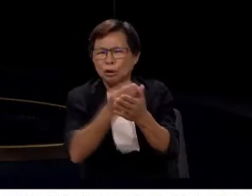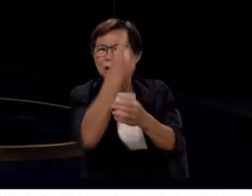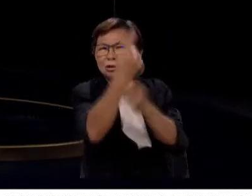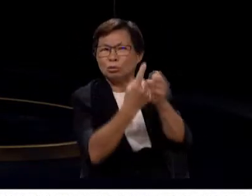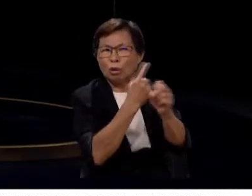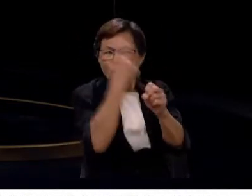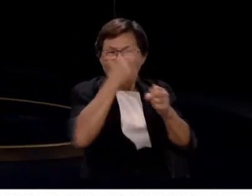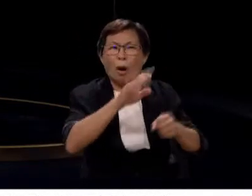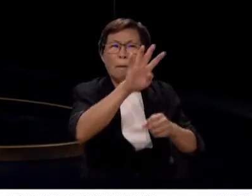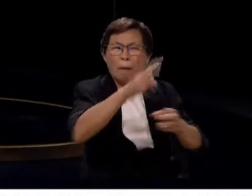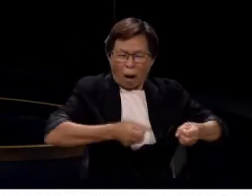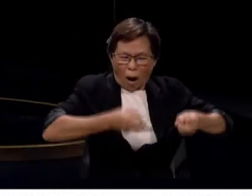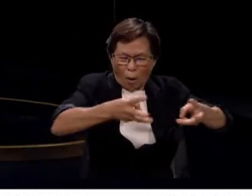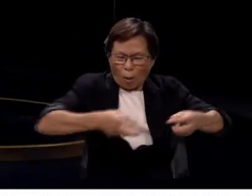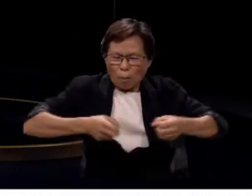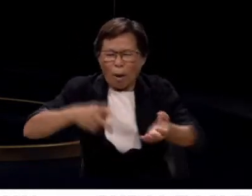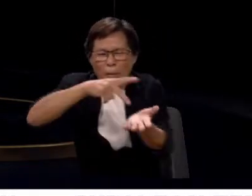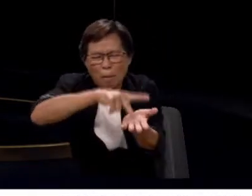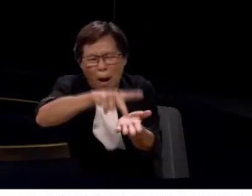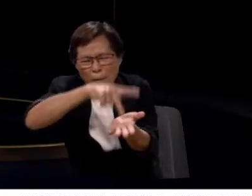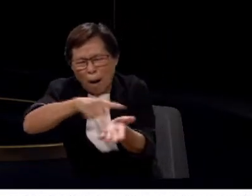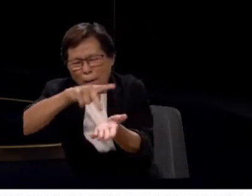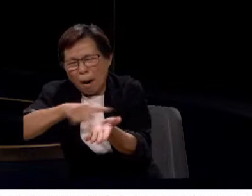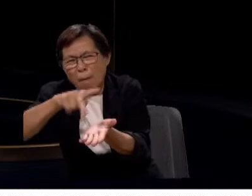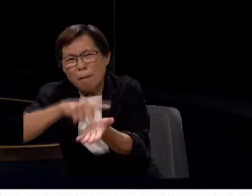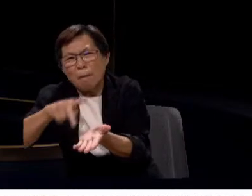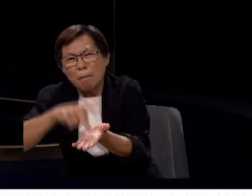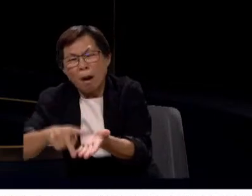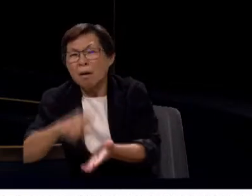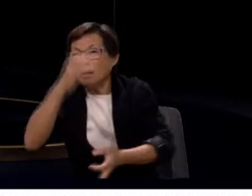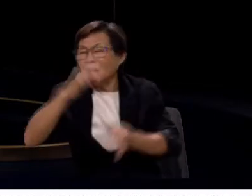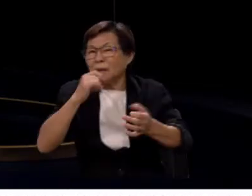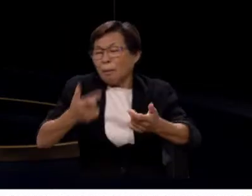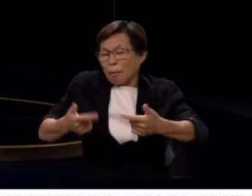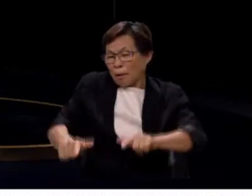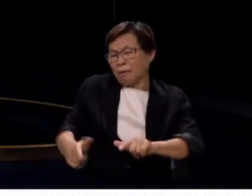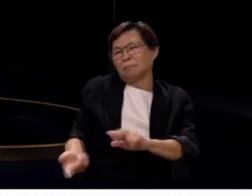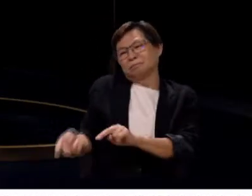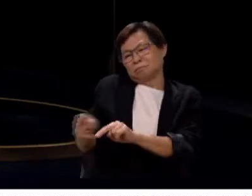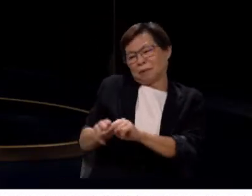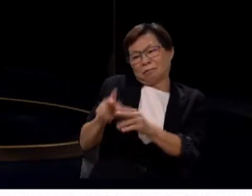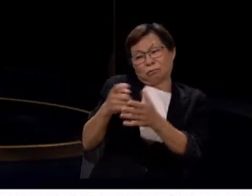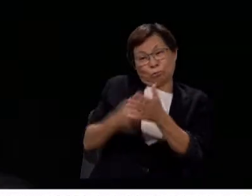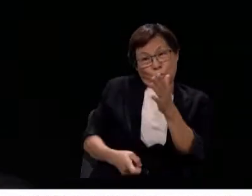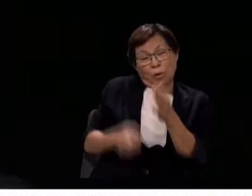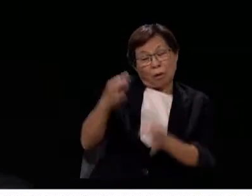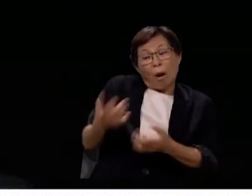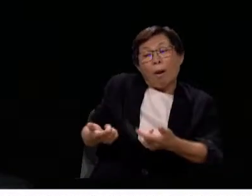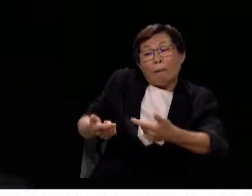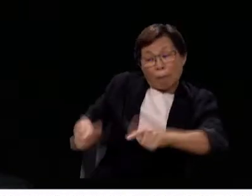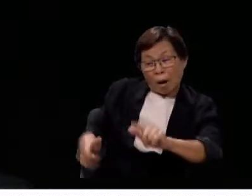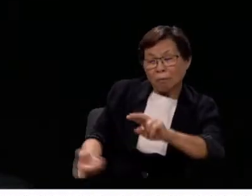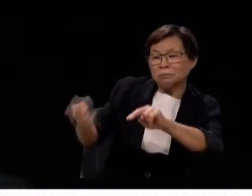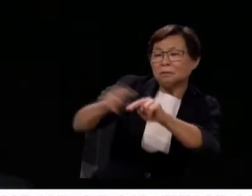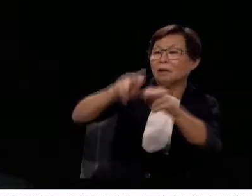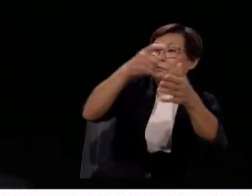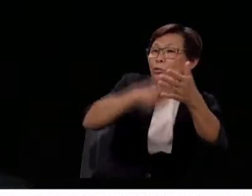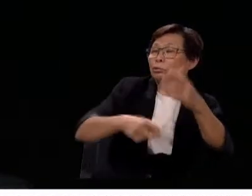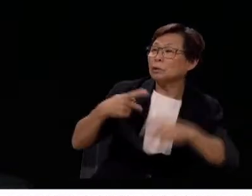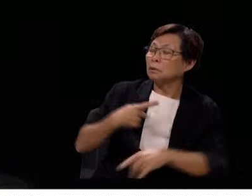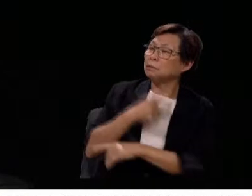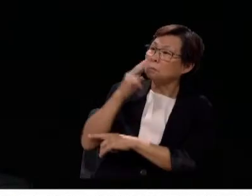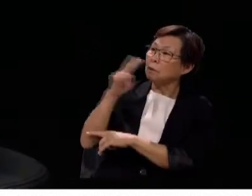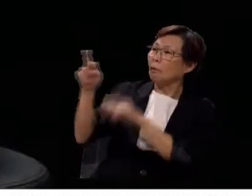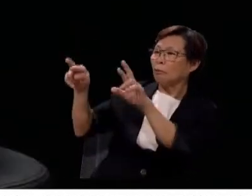untuk empat hwe ini untuk dibiayai papasan kalau kita tidak benarkan kenaikan tool kalau kita benarkan kenaikan tool kita melihat